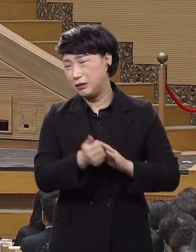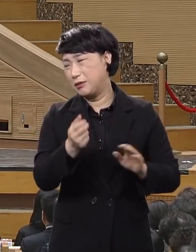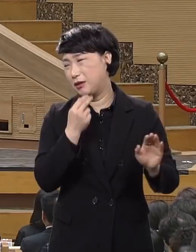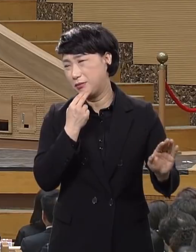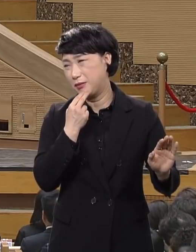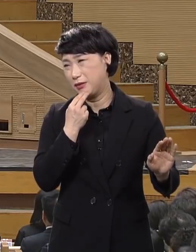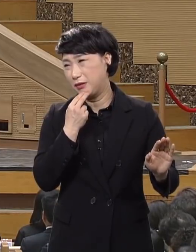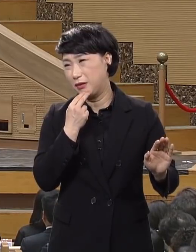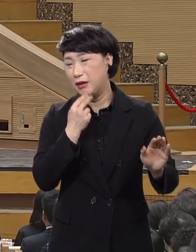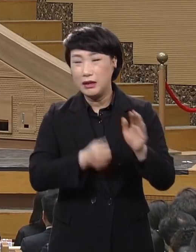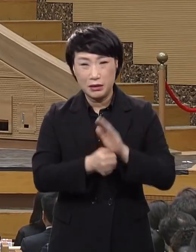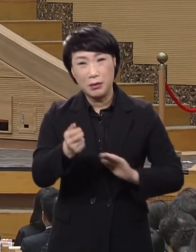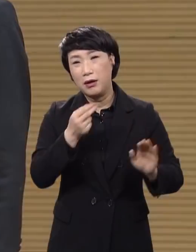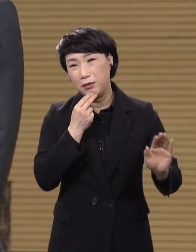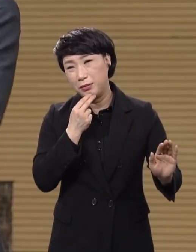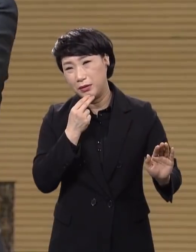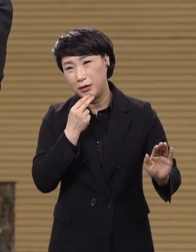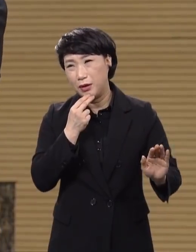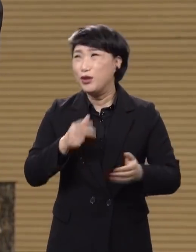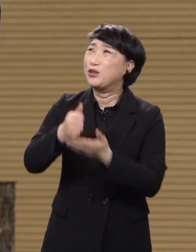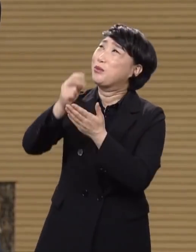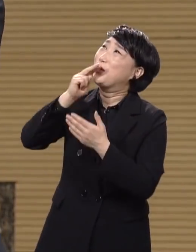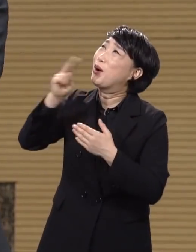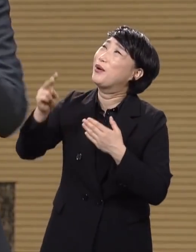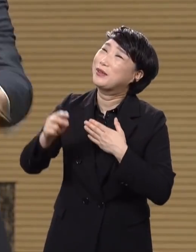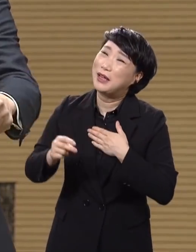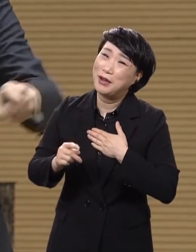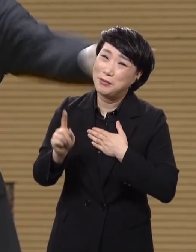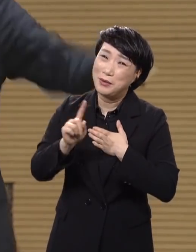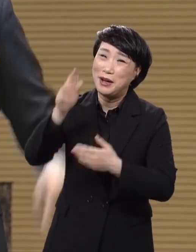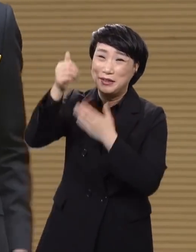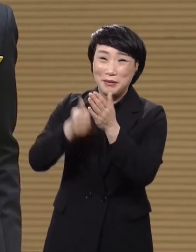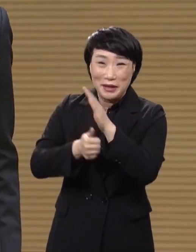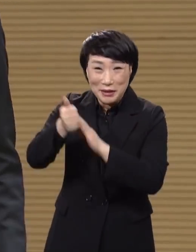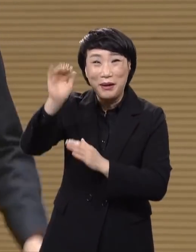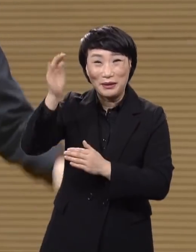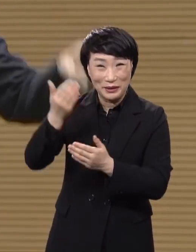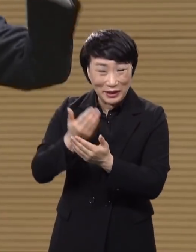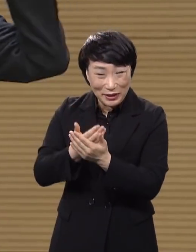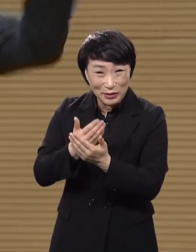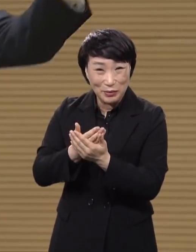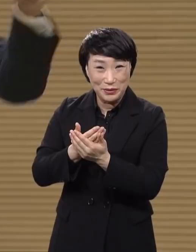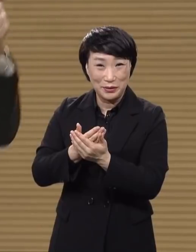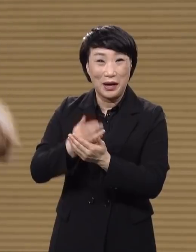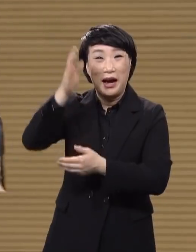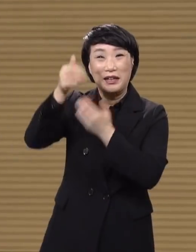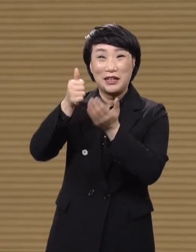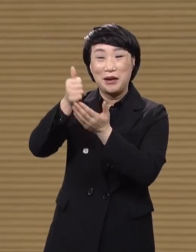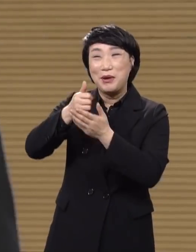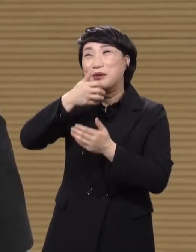없다. 희망이 없다. 주여 나에게는 하나님의 희망이 되게 하시고 하나님의 꿈이 되게